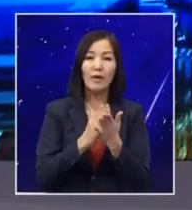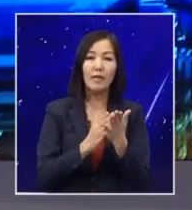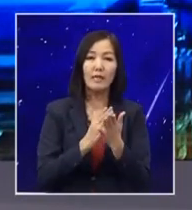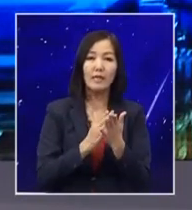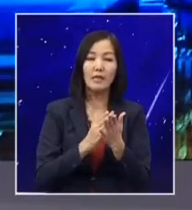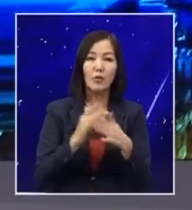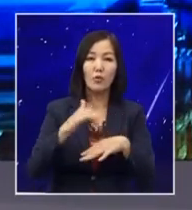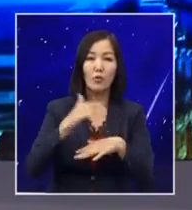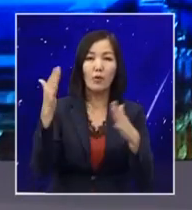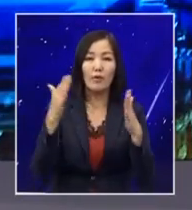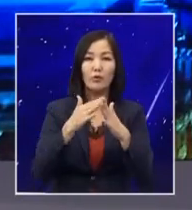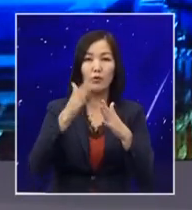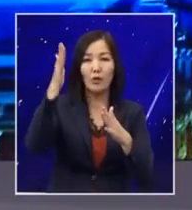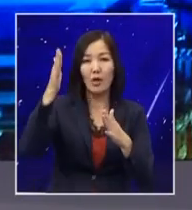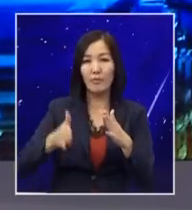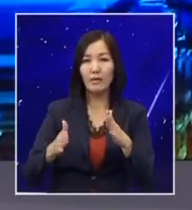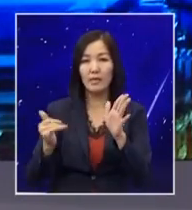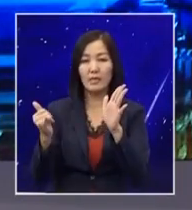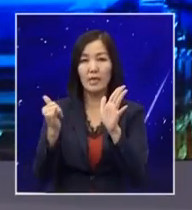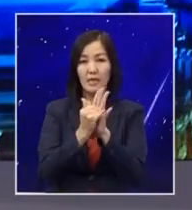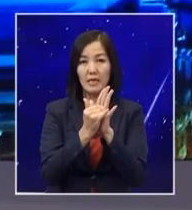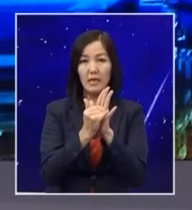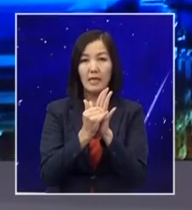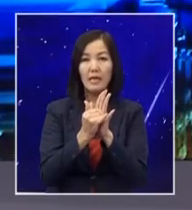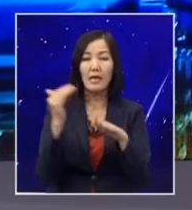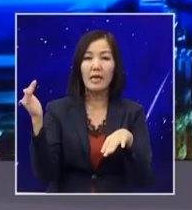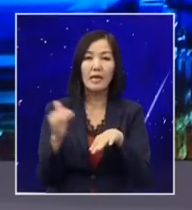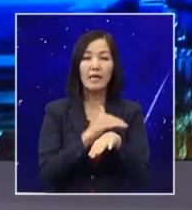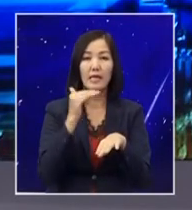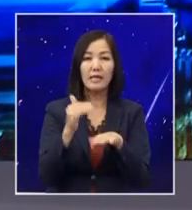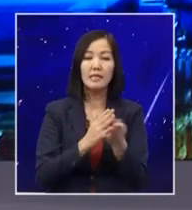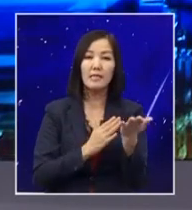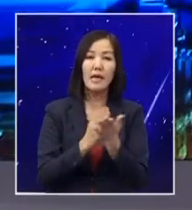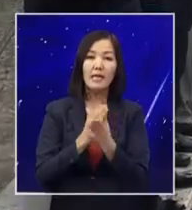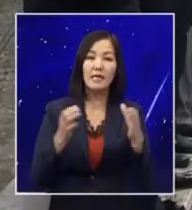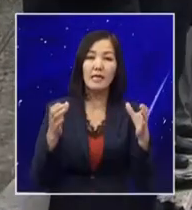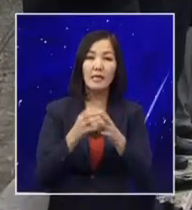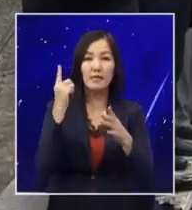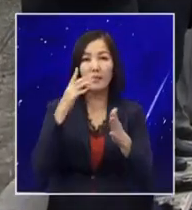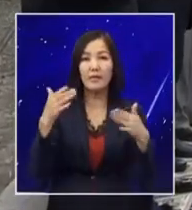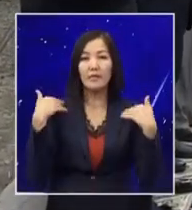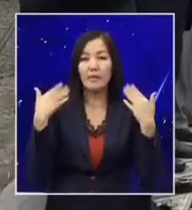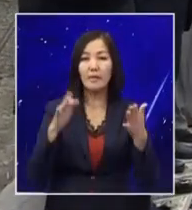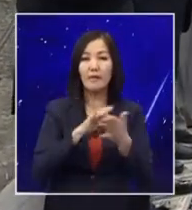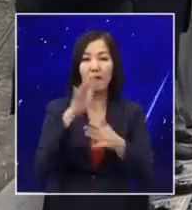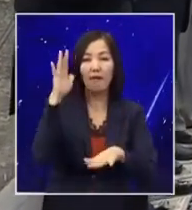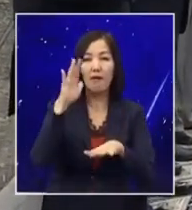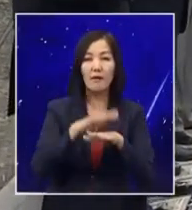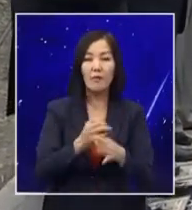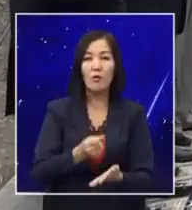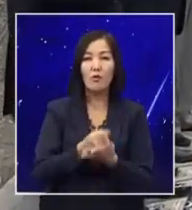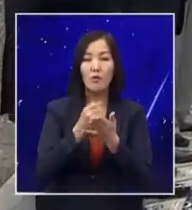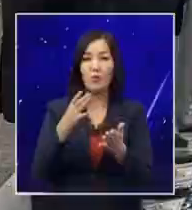көп қабатты үй қабырғасына ілінген. Бұл игілікті іс қалалық ардагерлер кеңесінің бастамасы. Оған қала әкімі қолдау көрсетіп